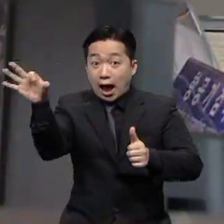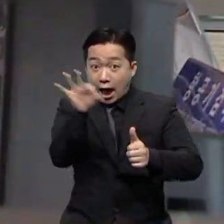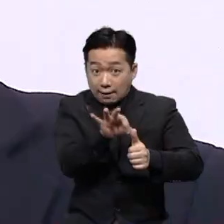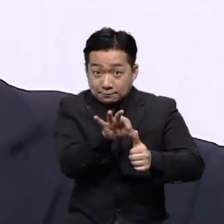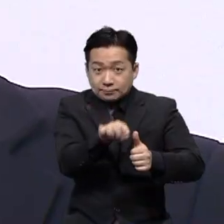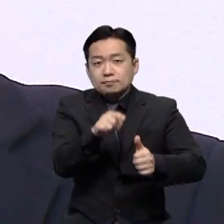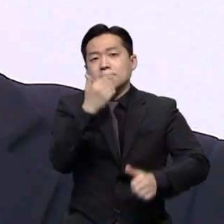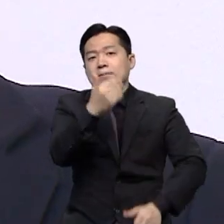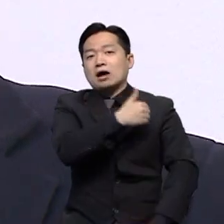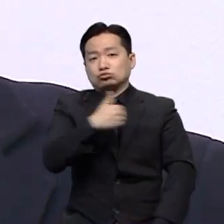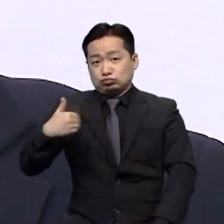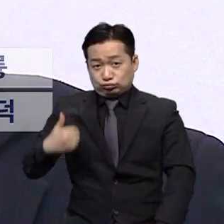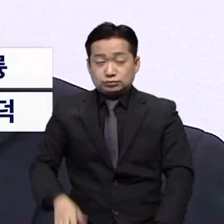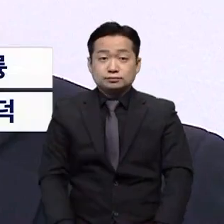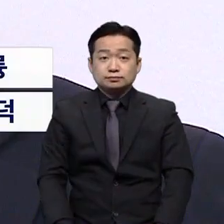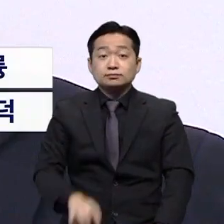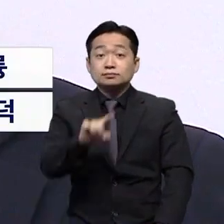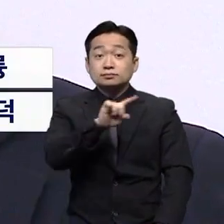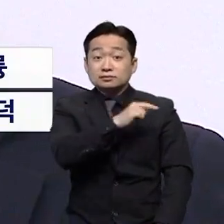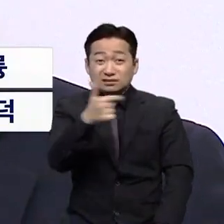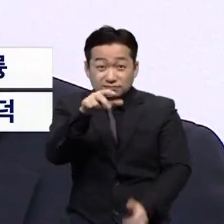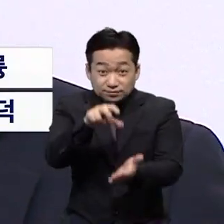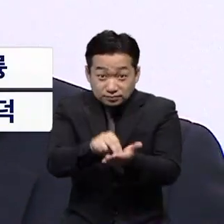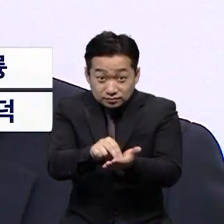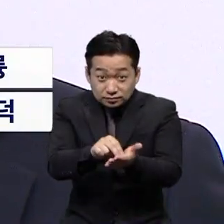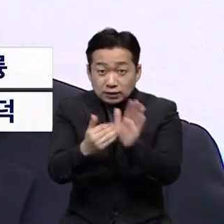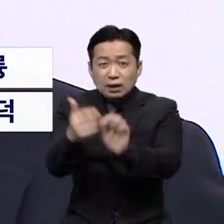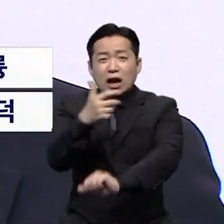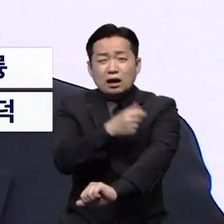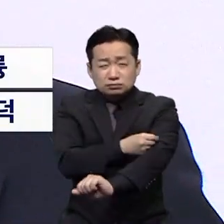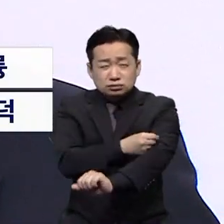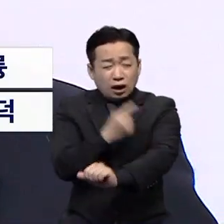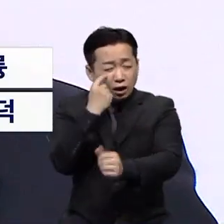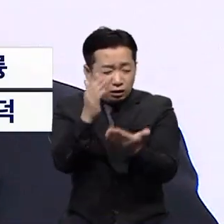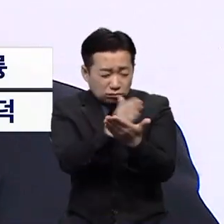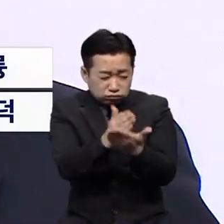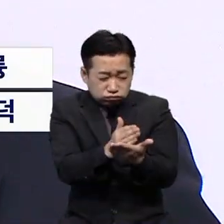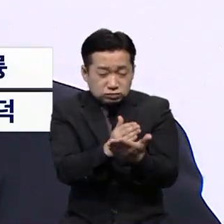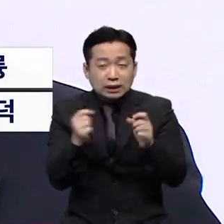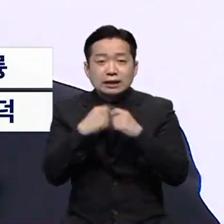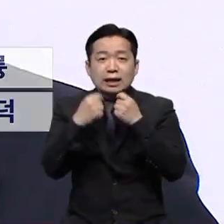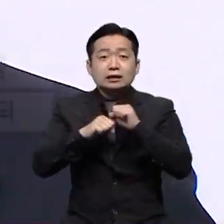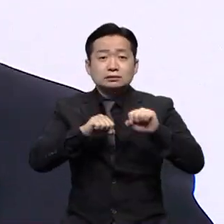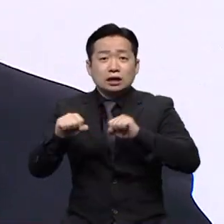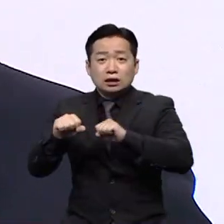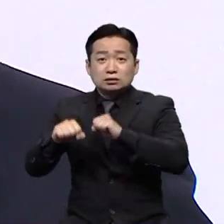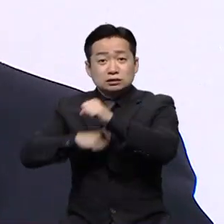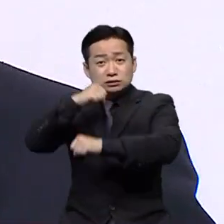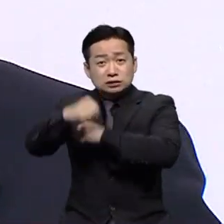합니다. 가장 큰 문제는 백신 접종 여부로 인간의 자유를 제한하는 게